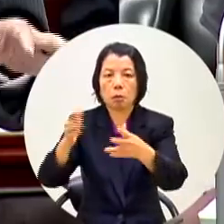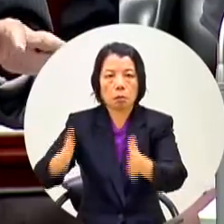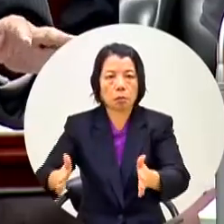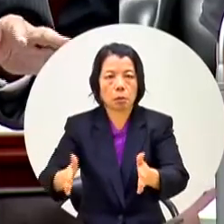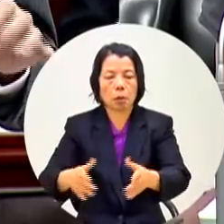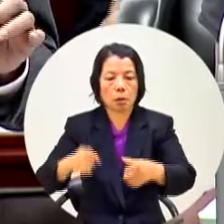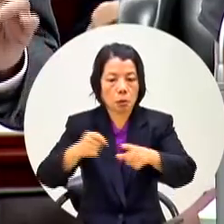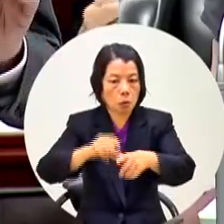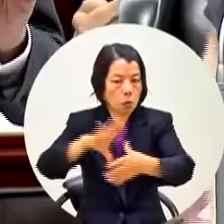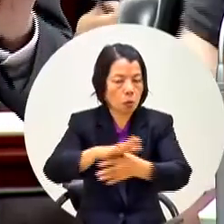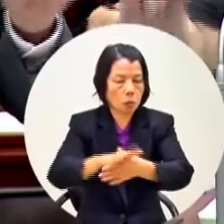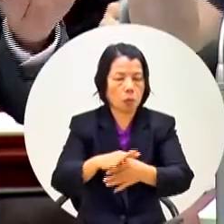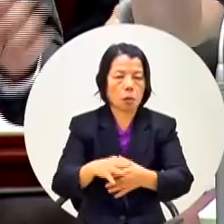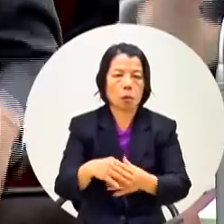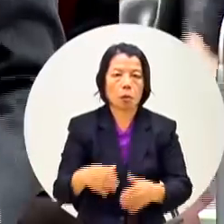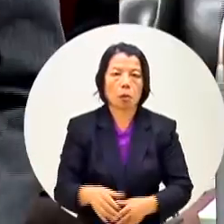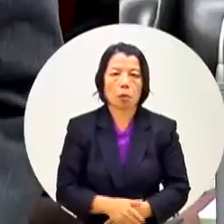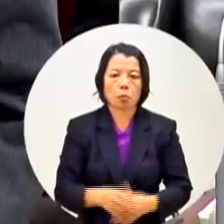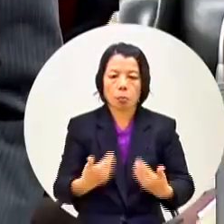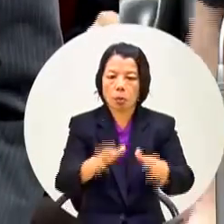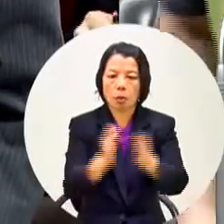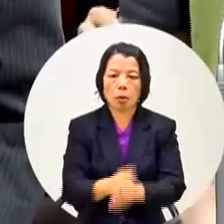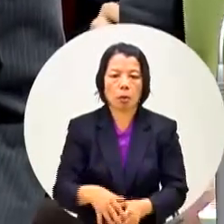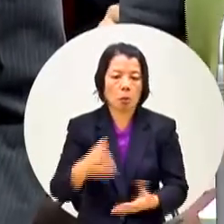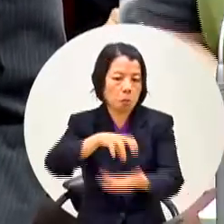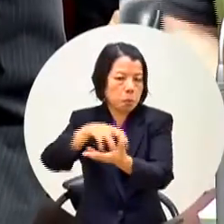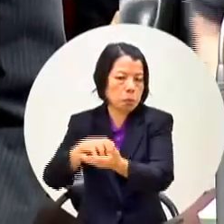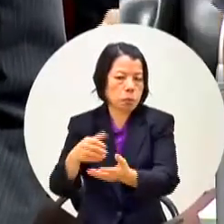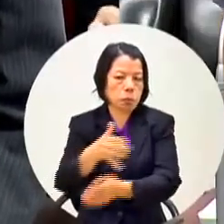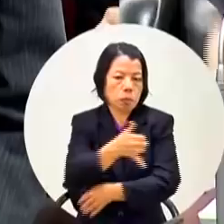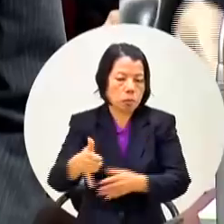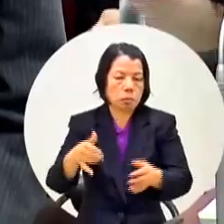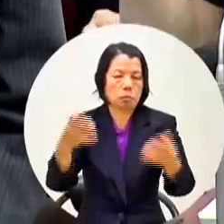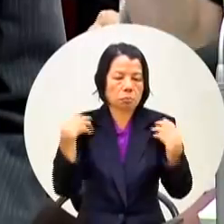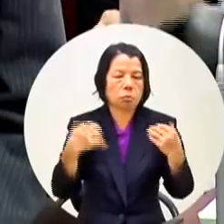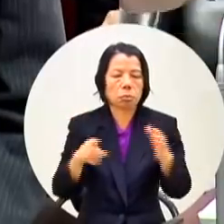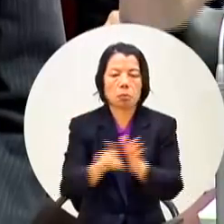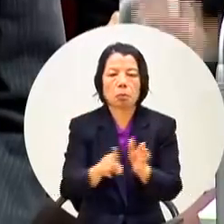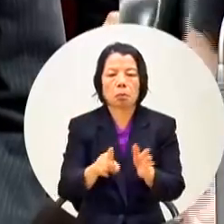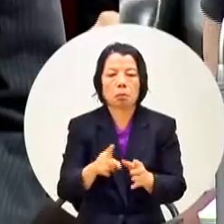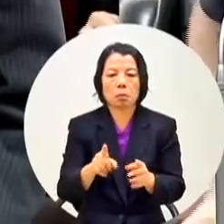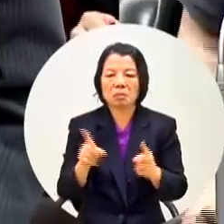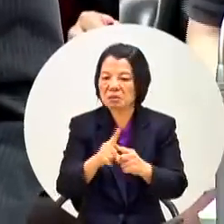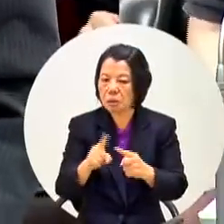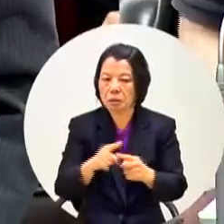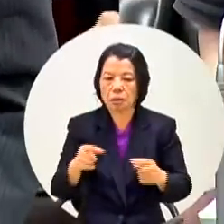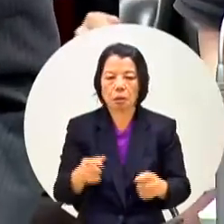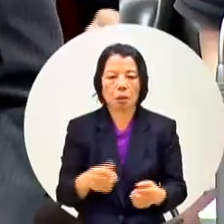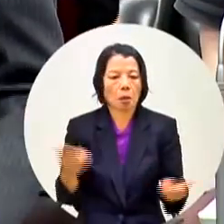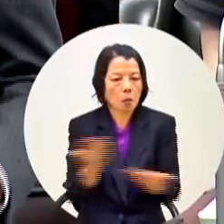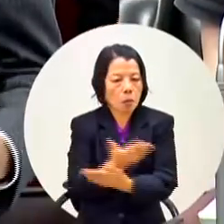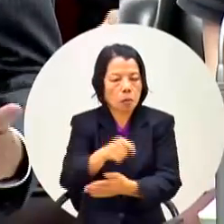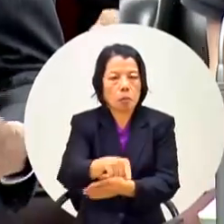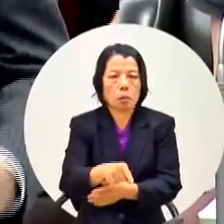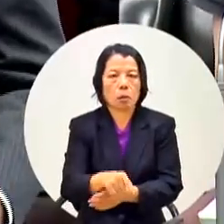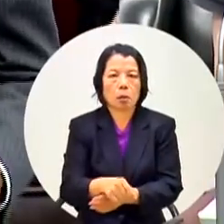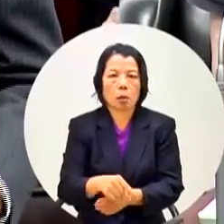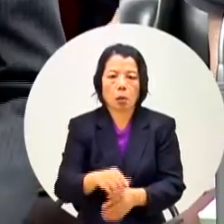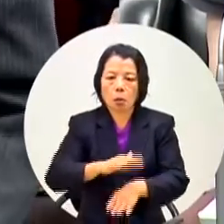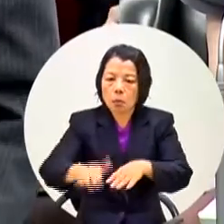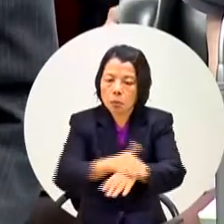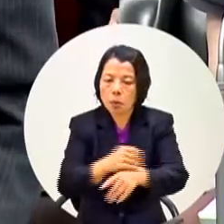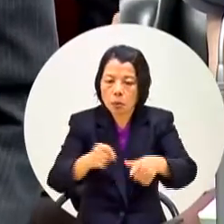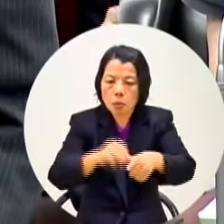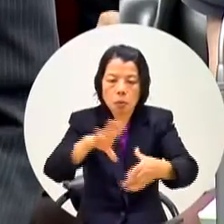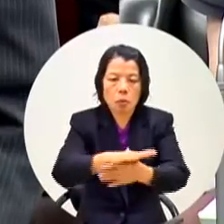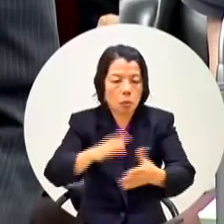承办人换了科长而， 所以会不会有公文不见的问题 啊？ 会不会有公文不见的问题？ 就目前而言，如果依